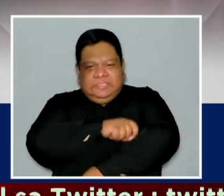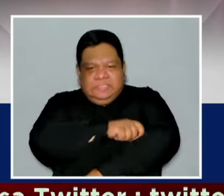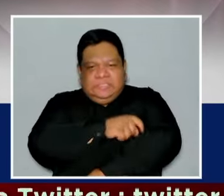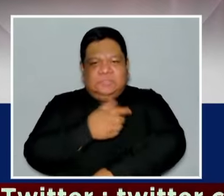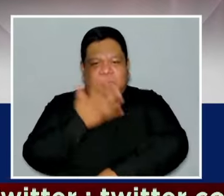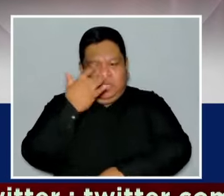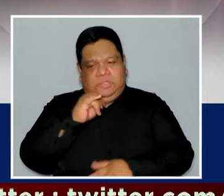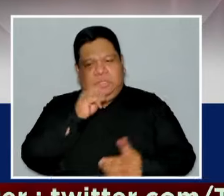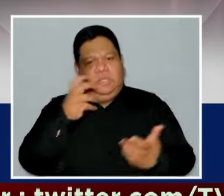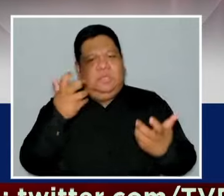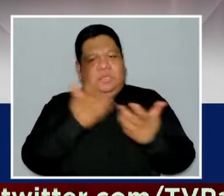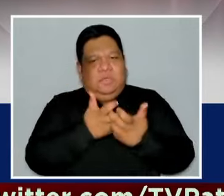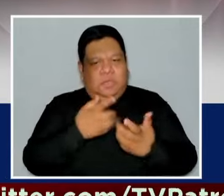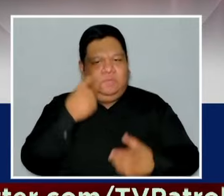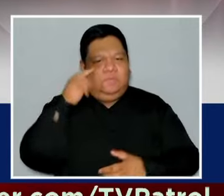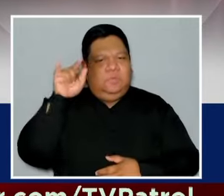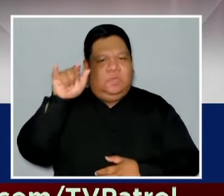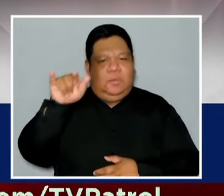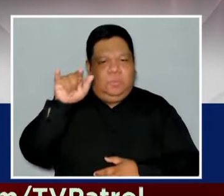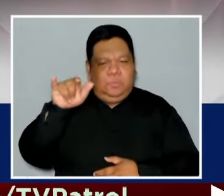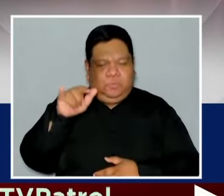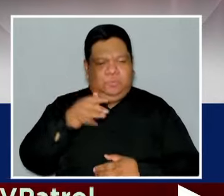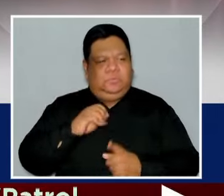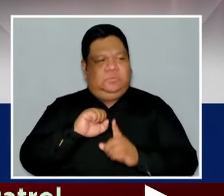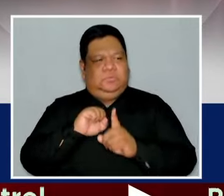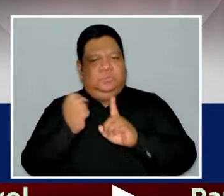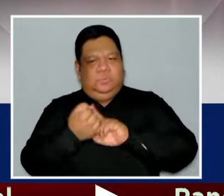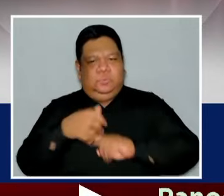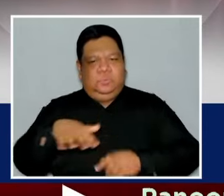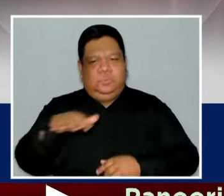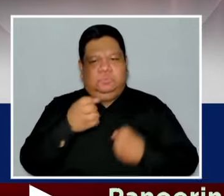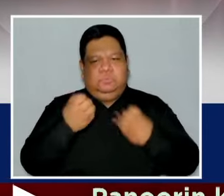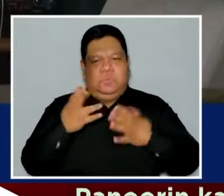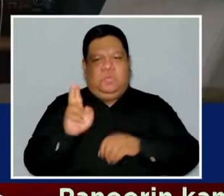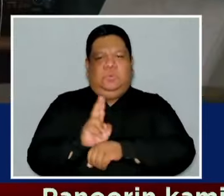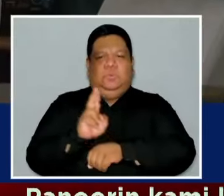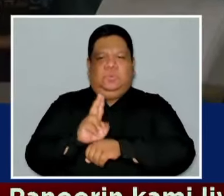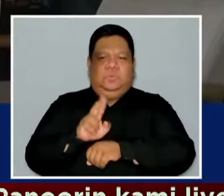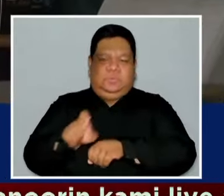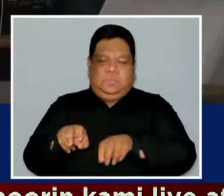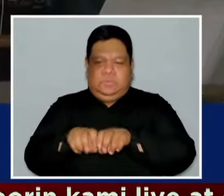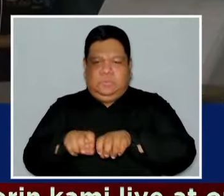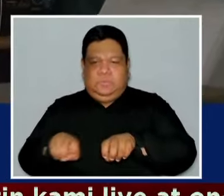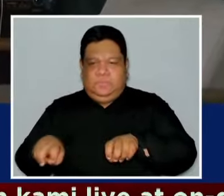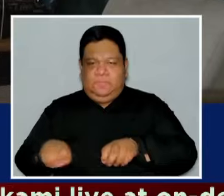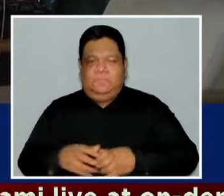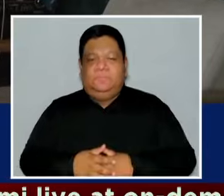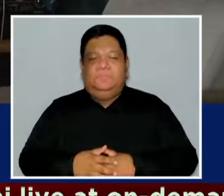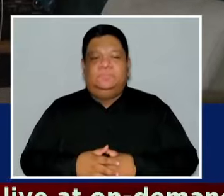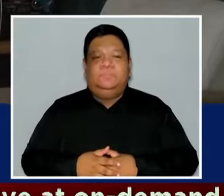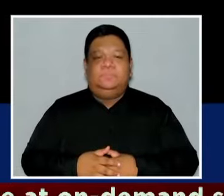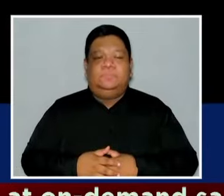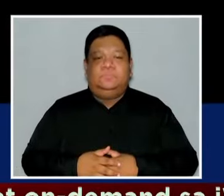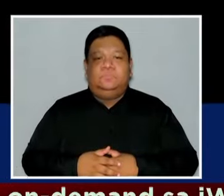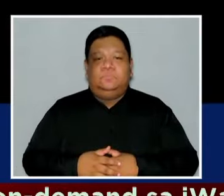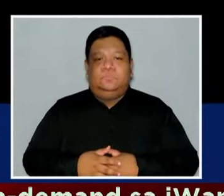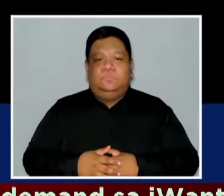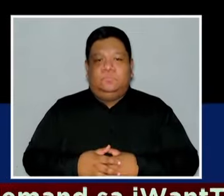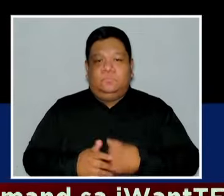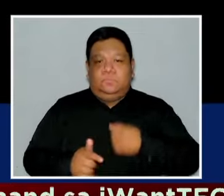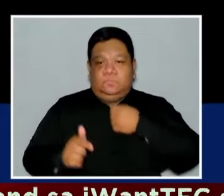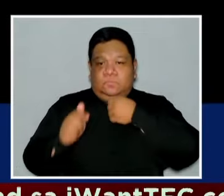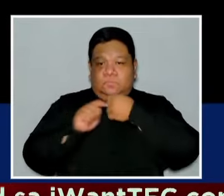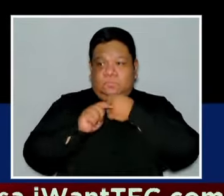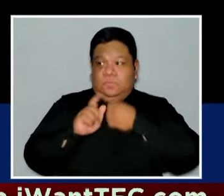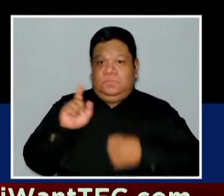para sa airport kung saan maraming gumagamit ng upuan na yun. Sabi ng isang pest control technician, kaya namang